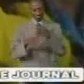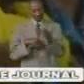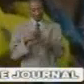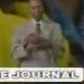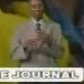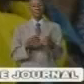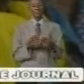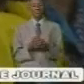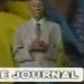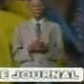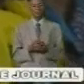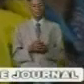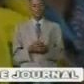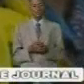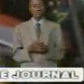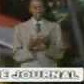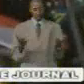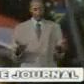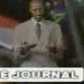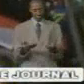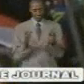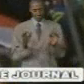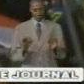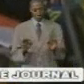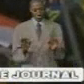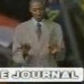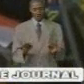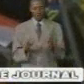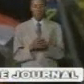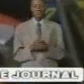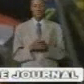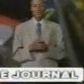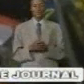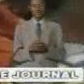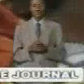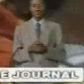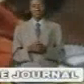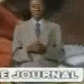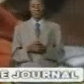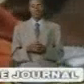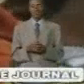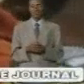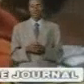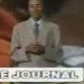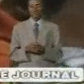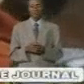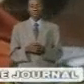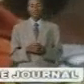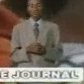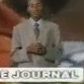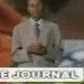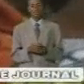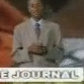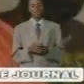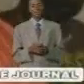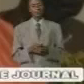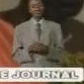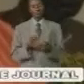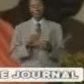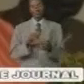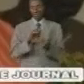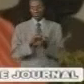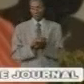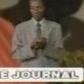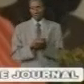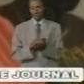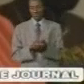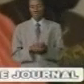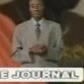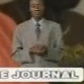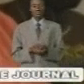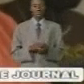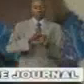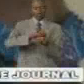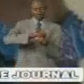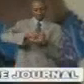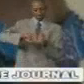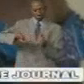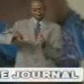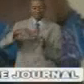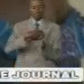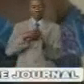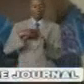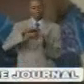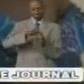et choses de la terre. Les sensibilités respectives qui les caractérisent se suppléent et se complètent. Marginaliser la femme,